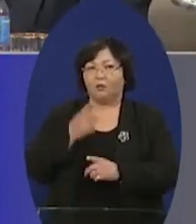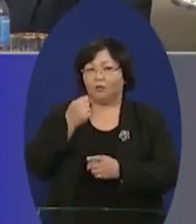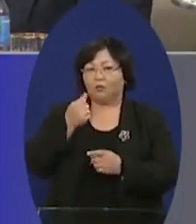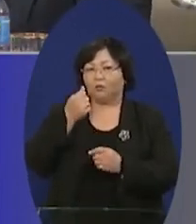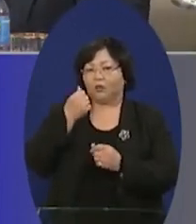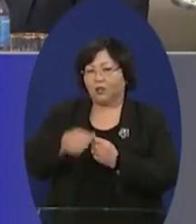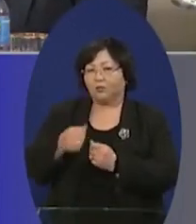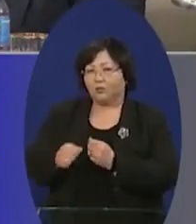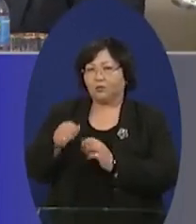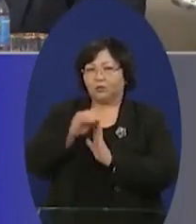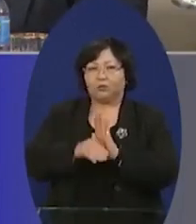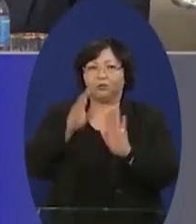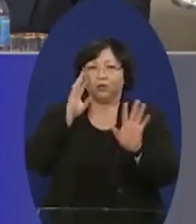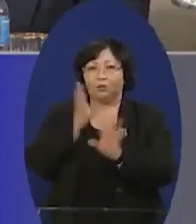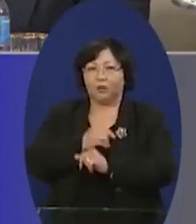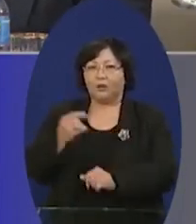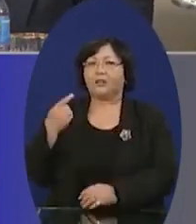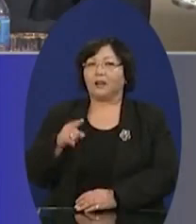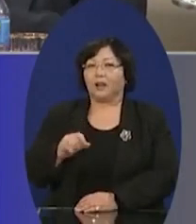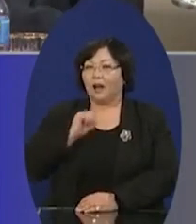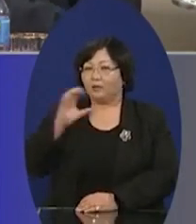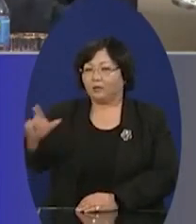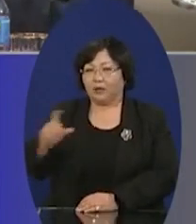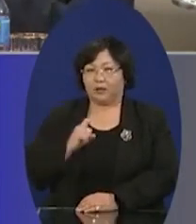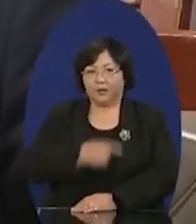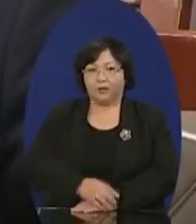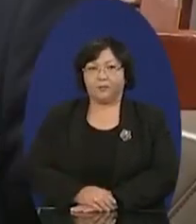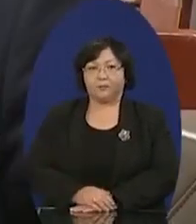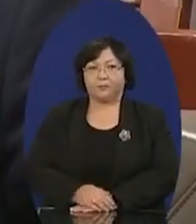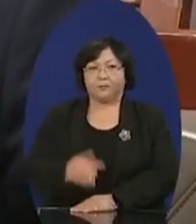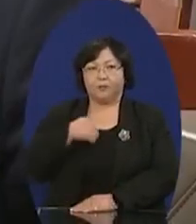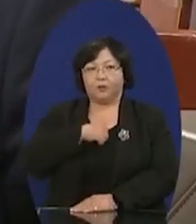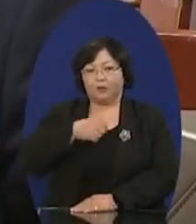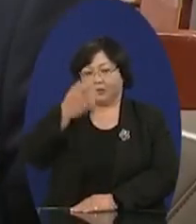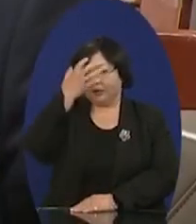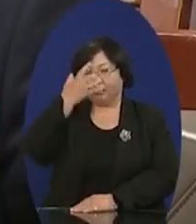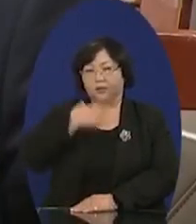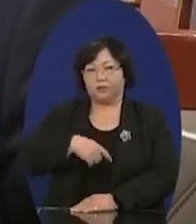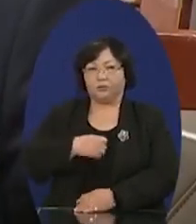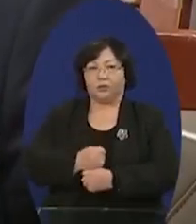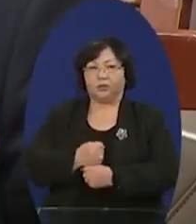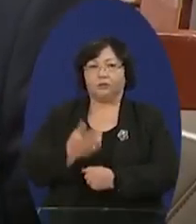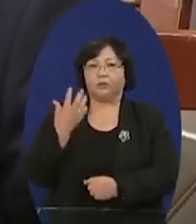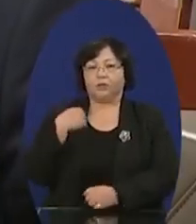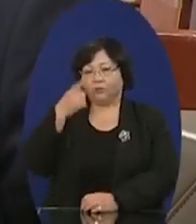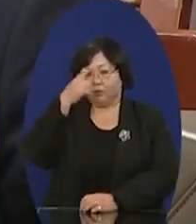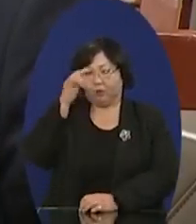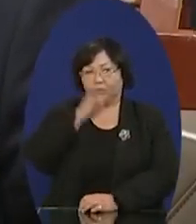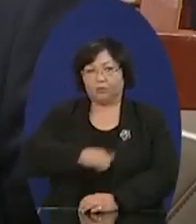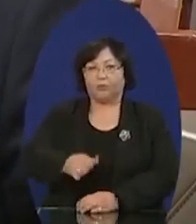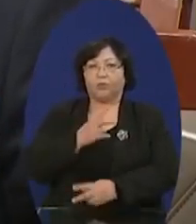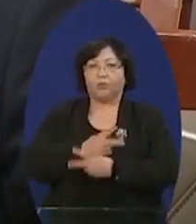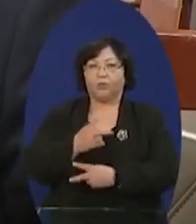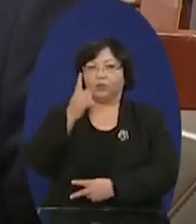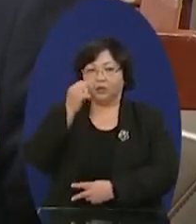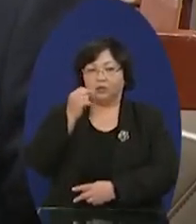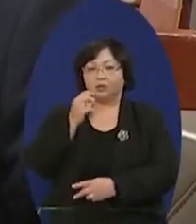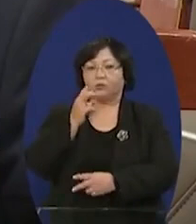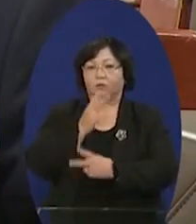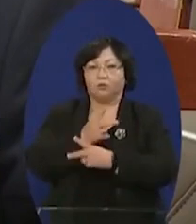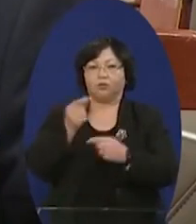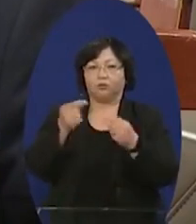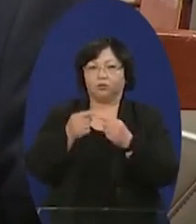журам гаргаад зохион байгуулчваа гэдэг асуултанд хариулъя. За хариулъя. Засгийн газрын гишүүнээр ажиллаж явах үедээ Монгол улсын хуулийг нэг ч удаа зөрчиж